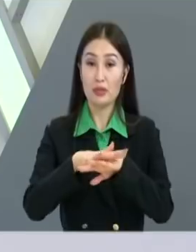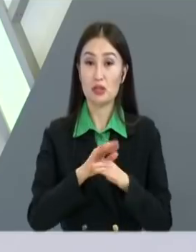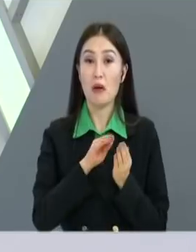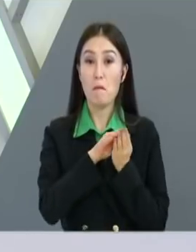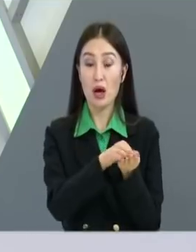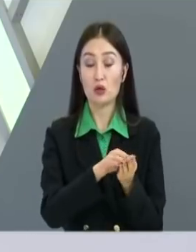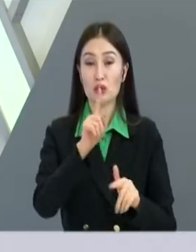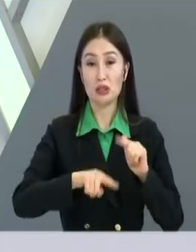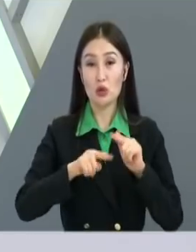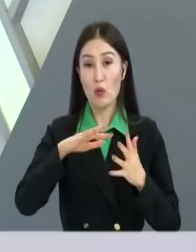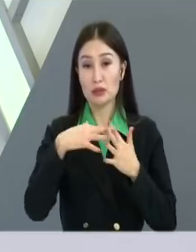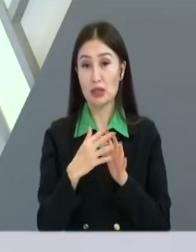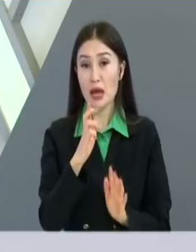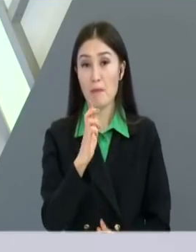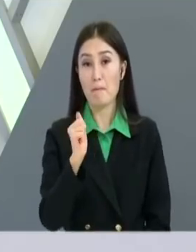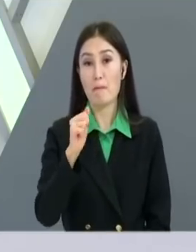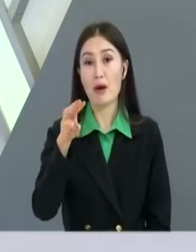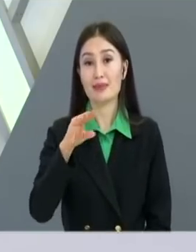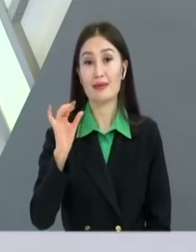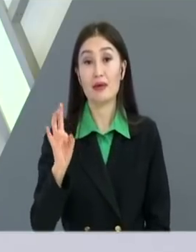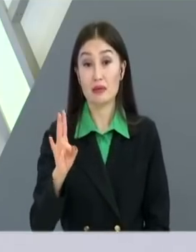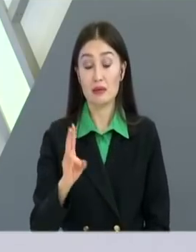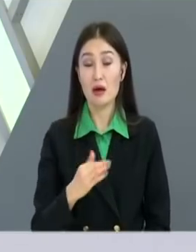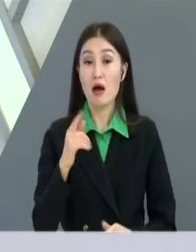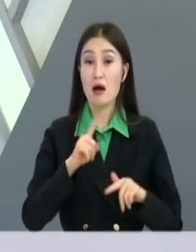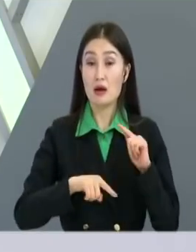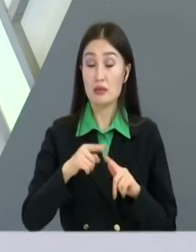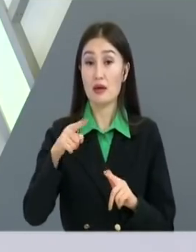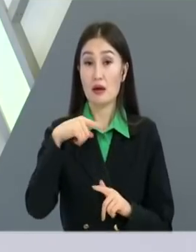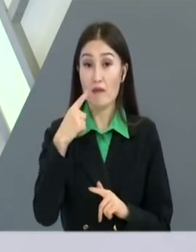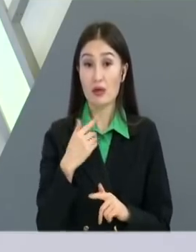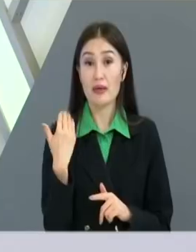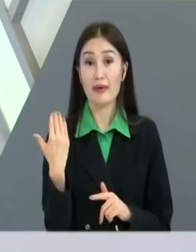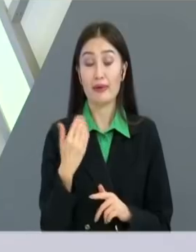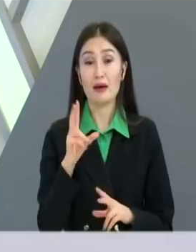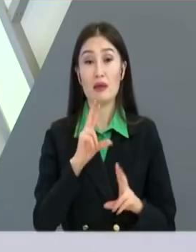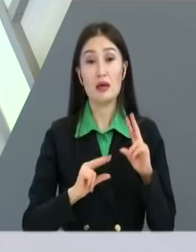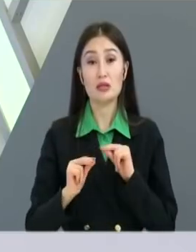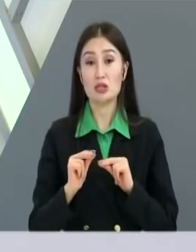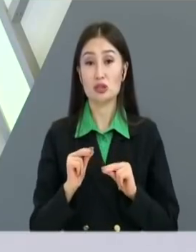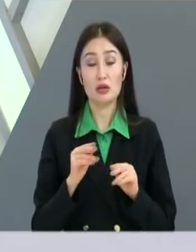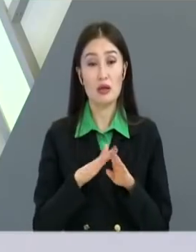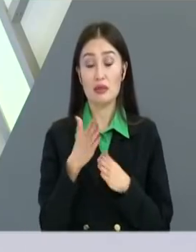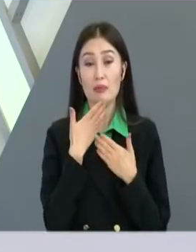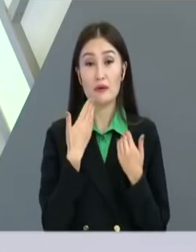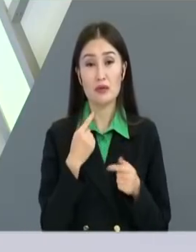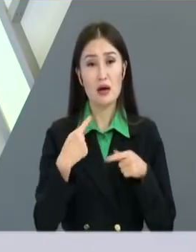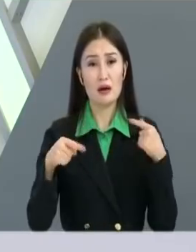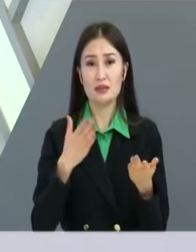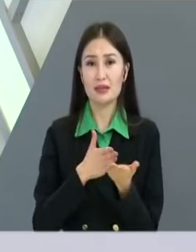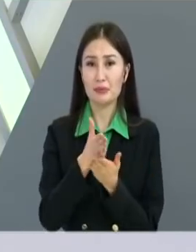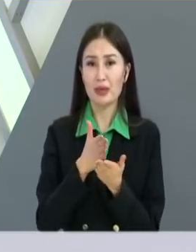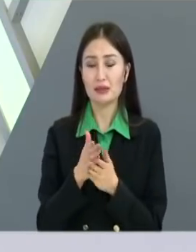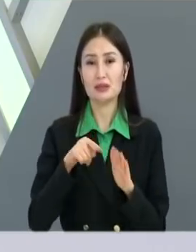похоронен в родном селе в Баткенской области. Родные и близкие Медбека говорят, что их надежды не оправдались. Разные политики